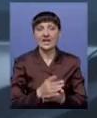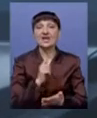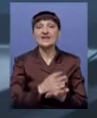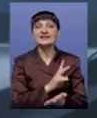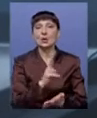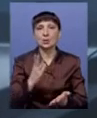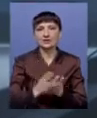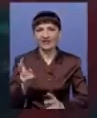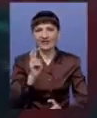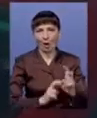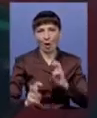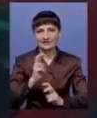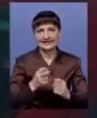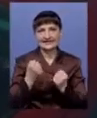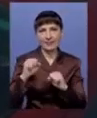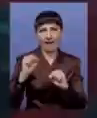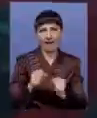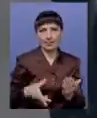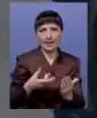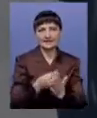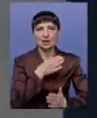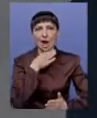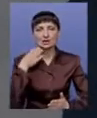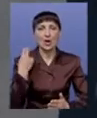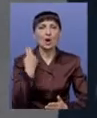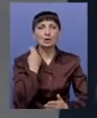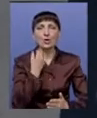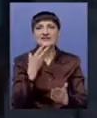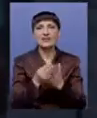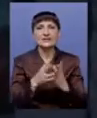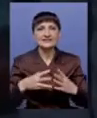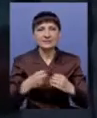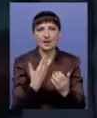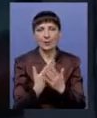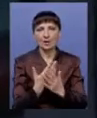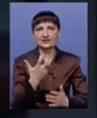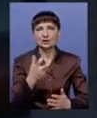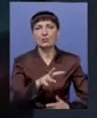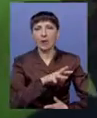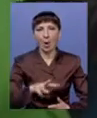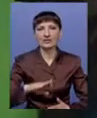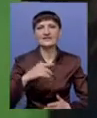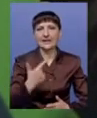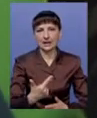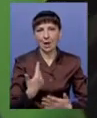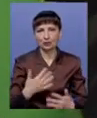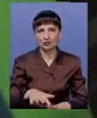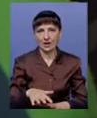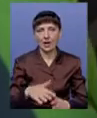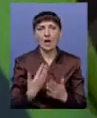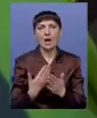кто находится в розыске и избегает судоисполнителей. Они задолжали своим семьям порядка 300 миллионов тенге.